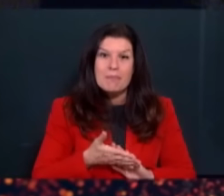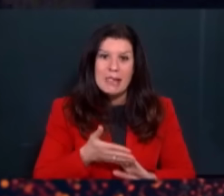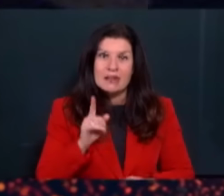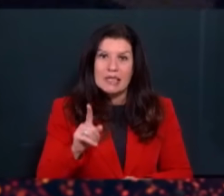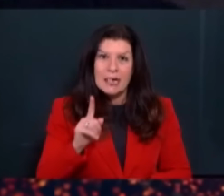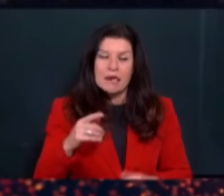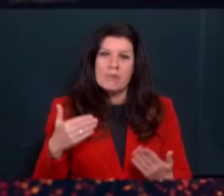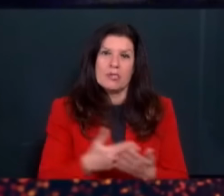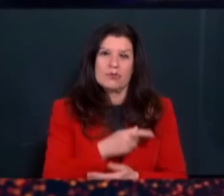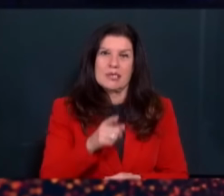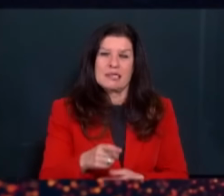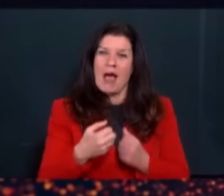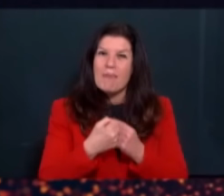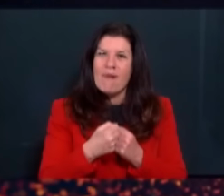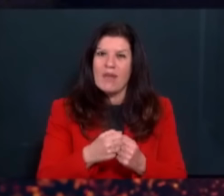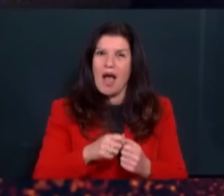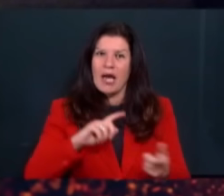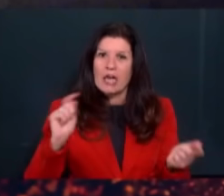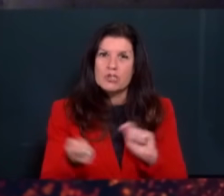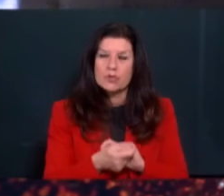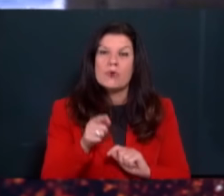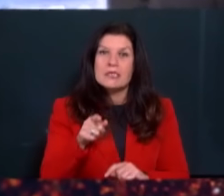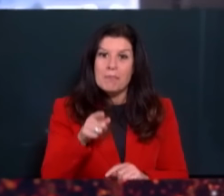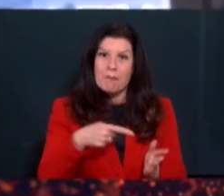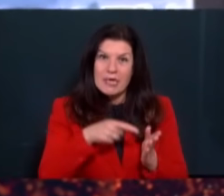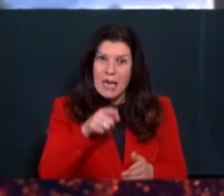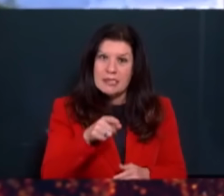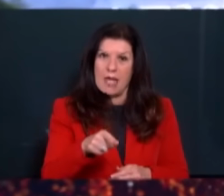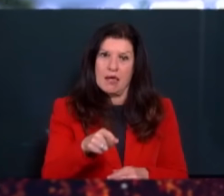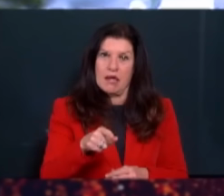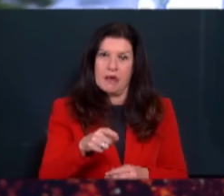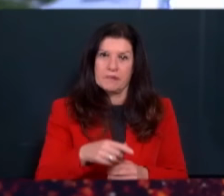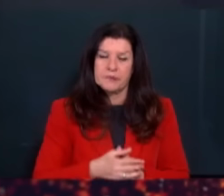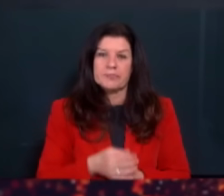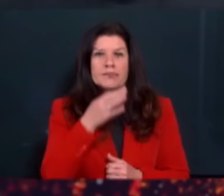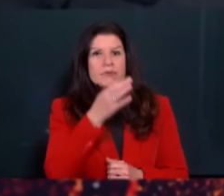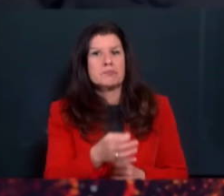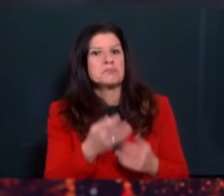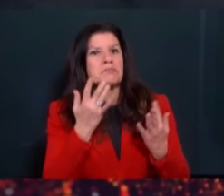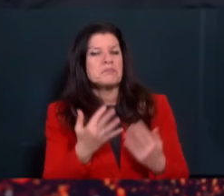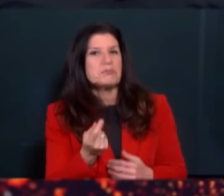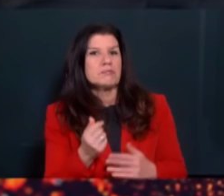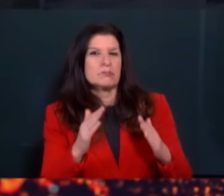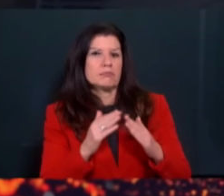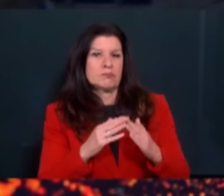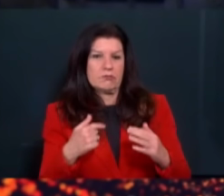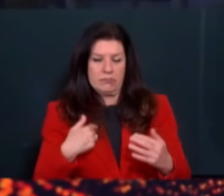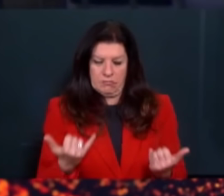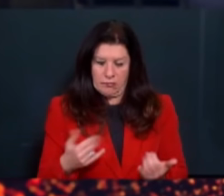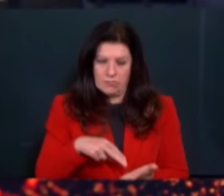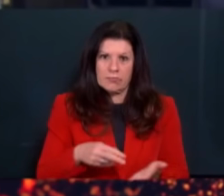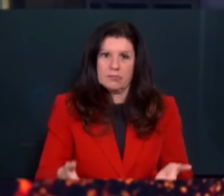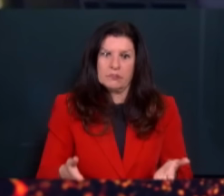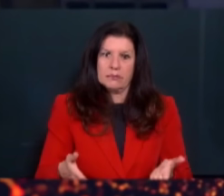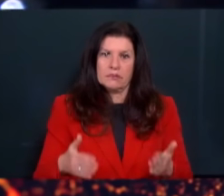המאבק והמהפך הזה שאתה רואה, זה מזה. זה מהמנופים ומהבנייה הזאת. תגיד, וכמה עולה הדירה הזאת שאנחנו נמצאים בעכשיו הפנטאוס